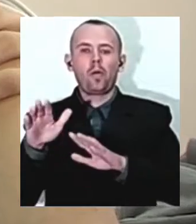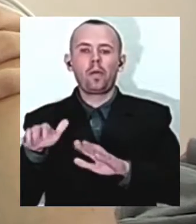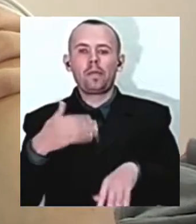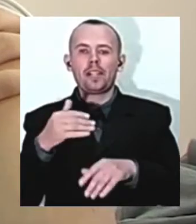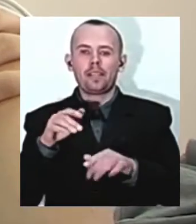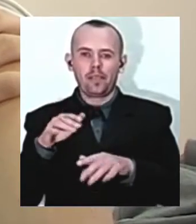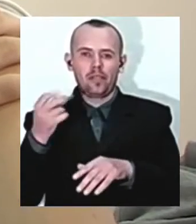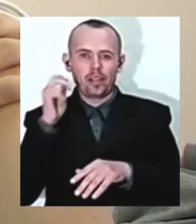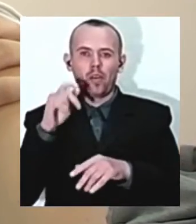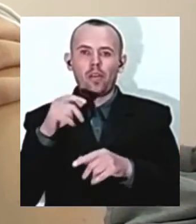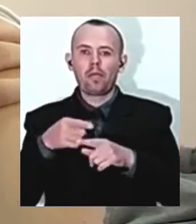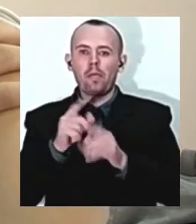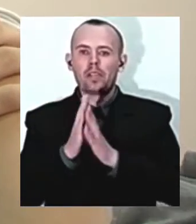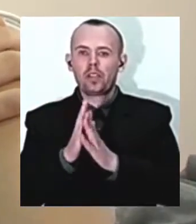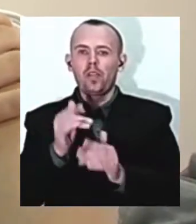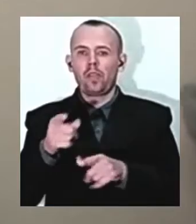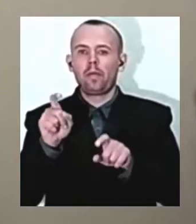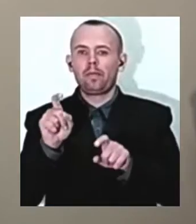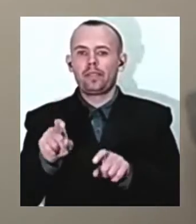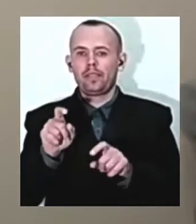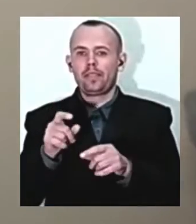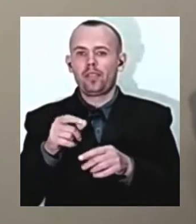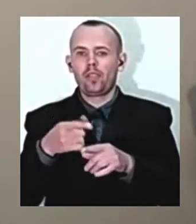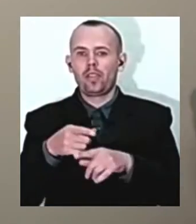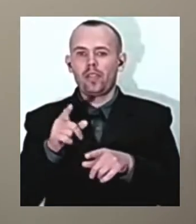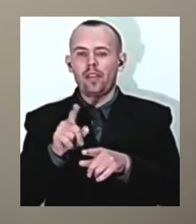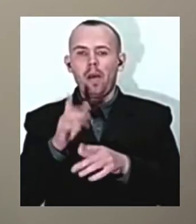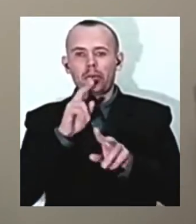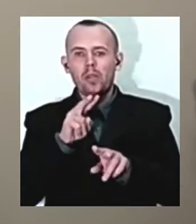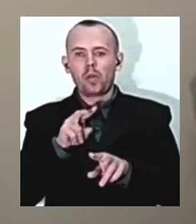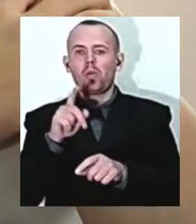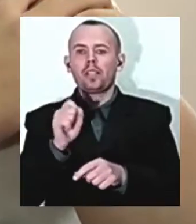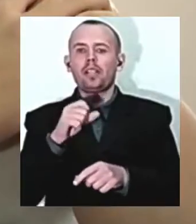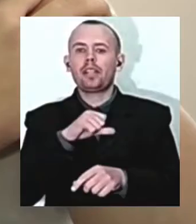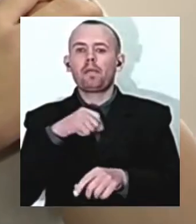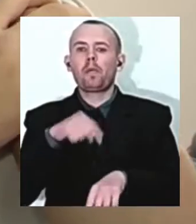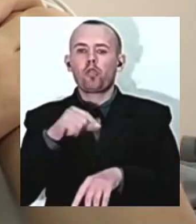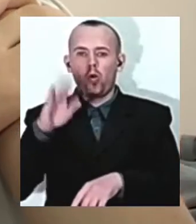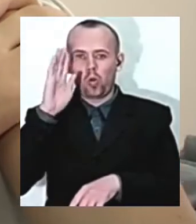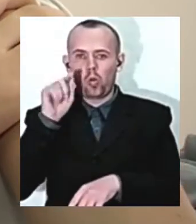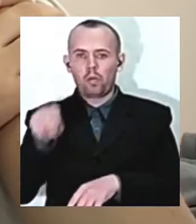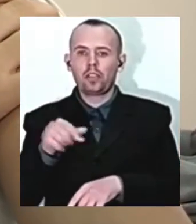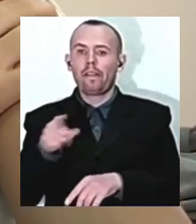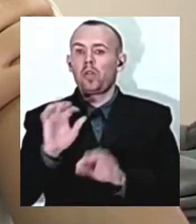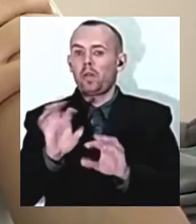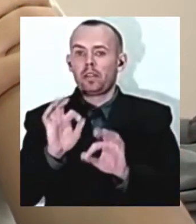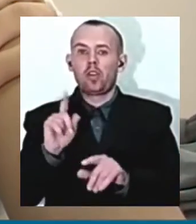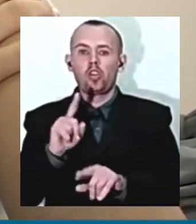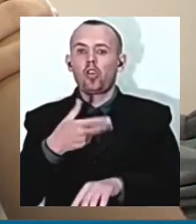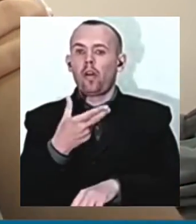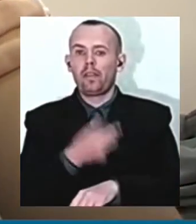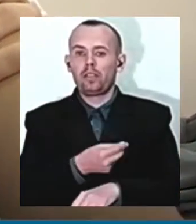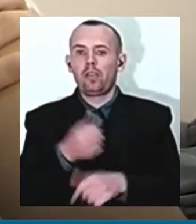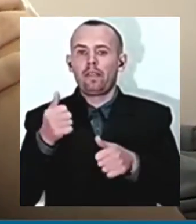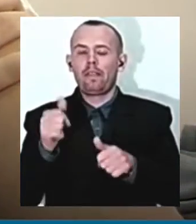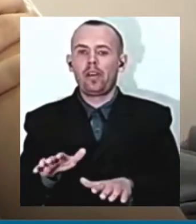його 15 хвилин посидіти, аби поспостерігати за самопочуттям хлопця. Він розповів, що вакцинуватись вирішив самостійно.